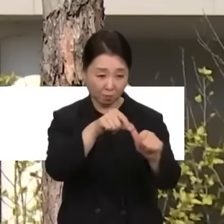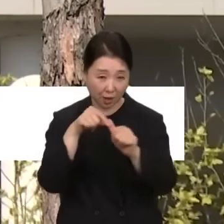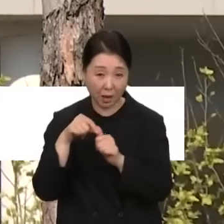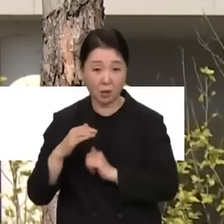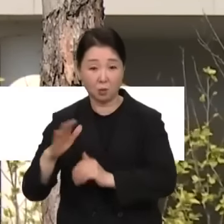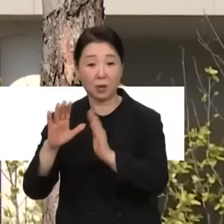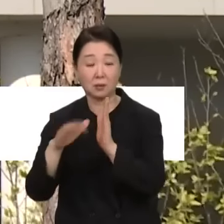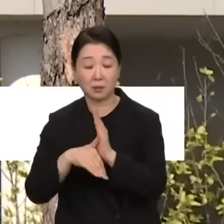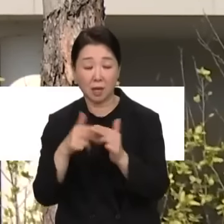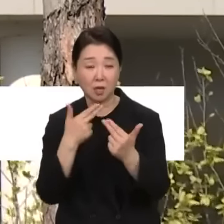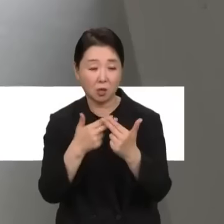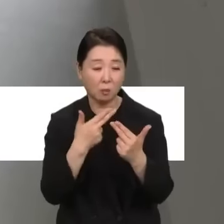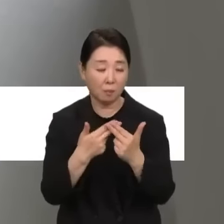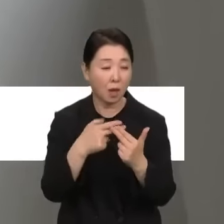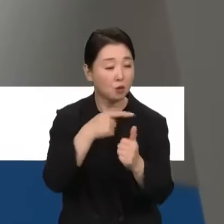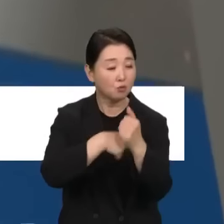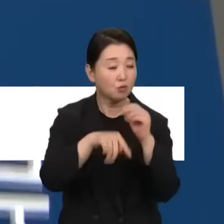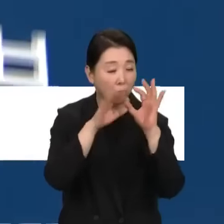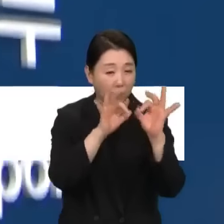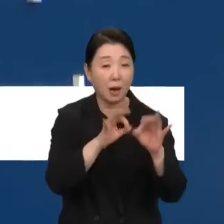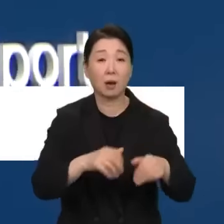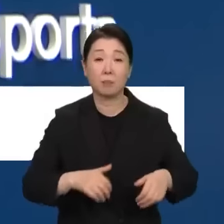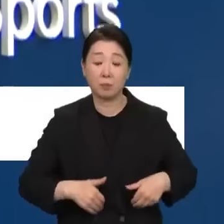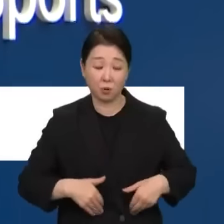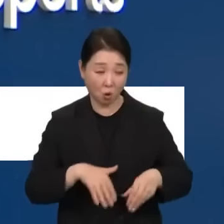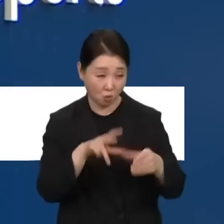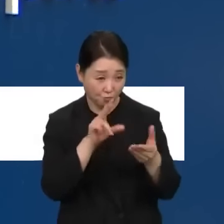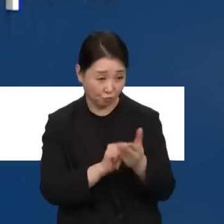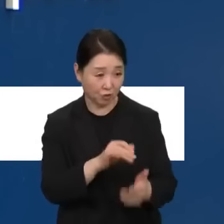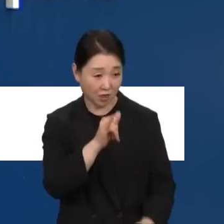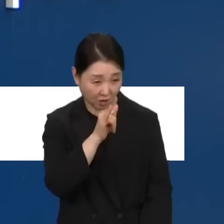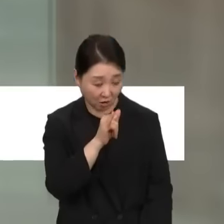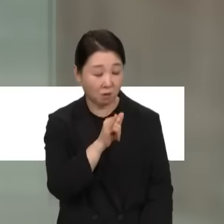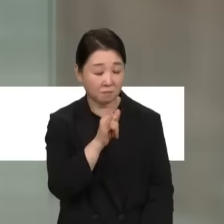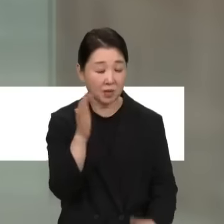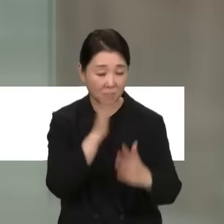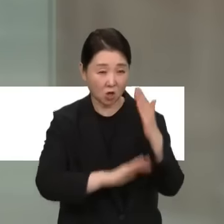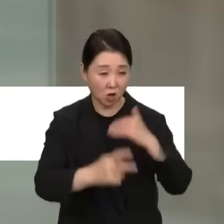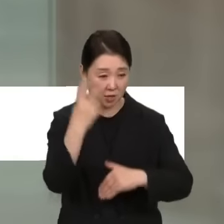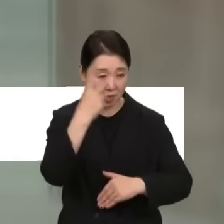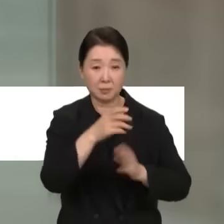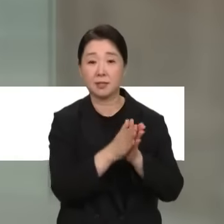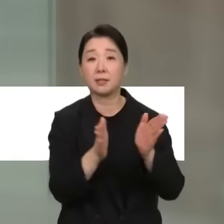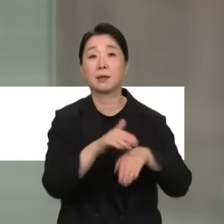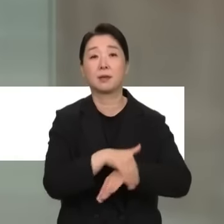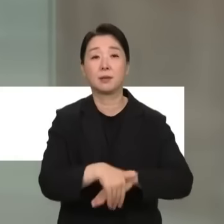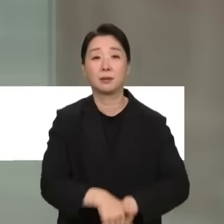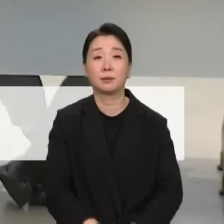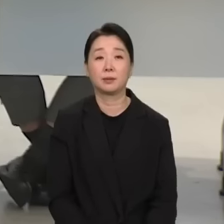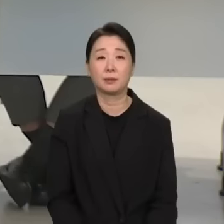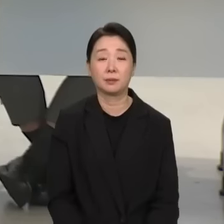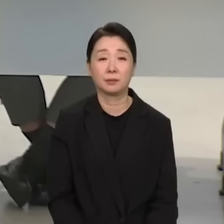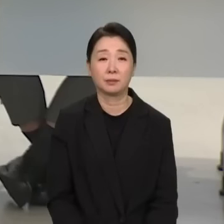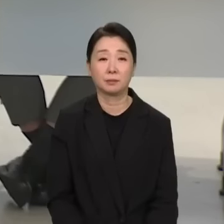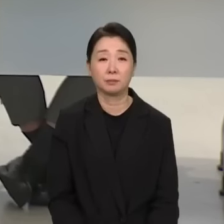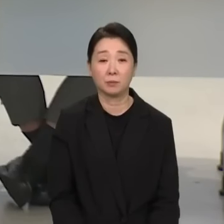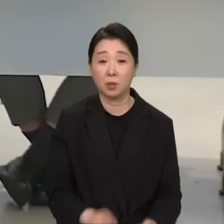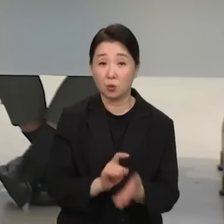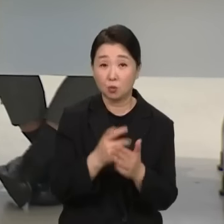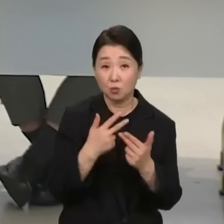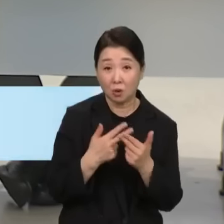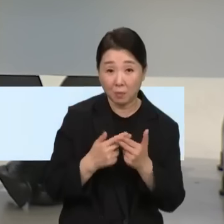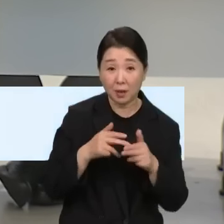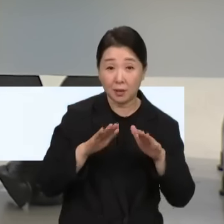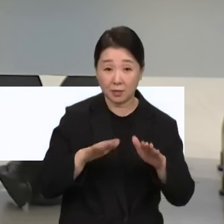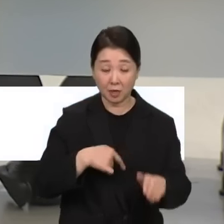포함한 협회 운영을 들여다보고 문제가 있다고 판단되면 정식 감사를 실시하겠다고 밝혔습니다. 축구협회가